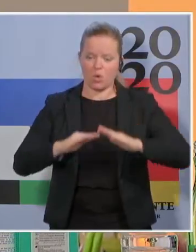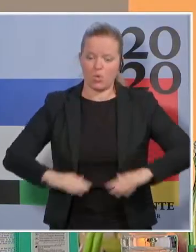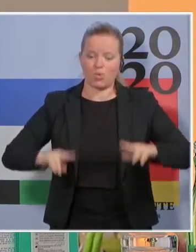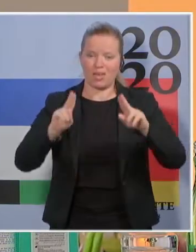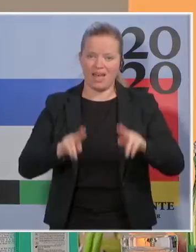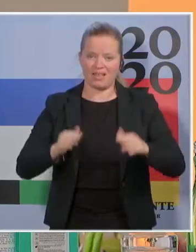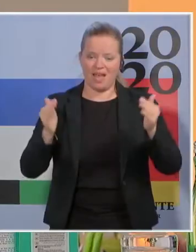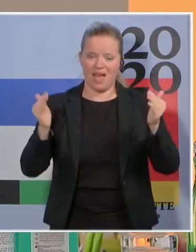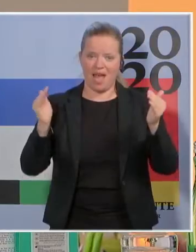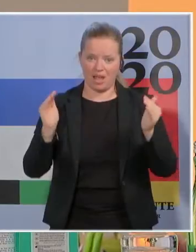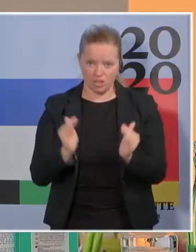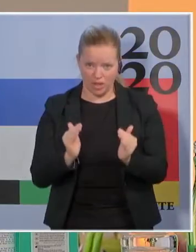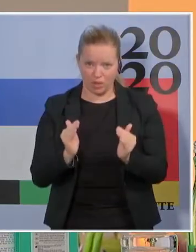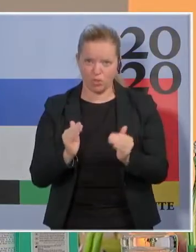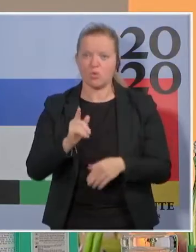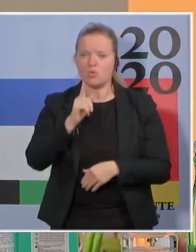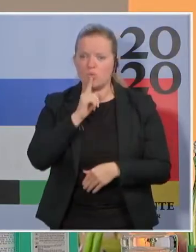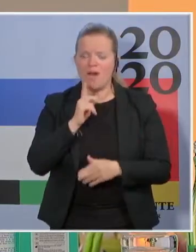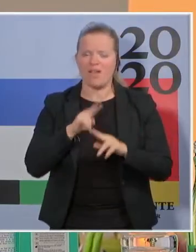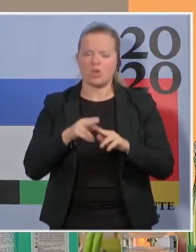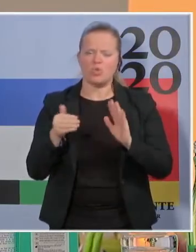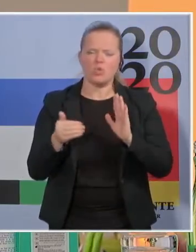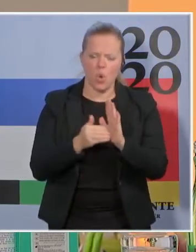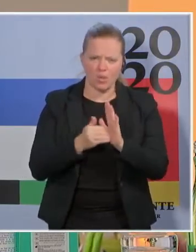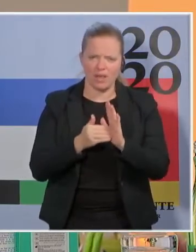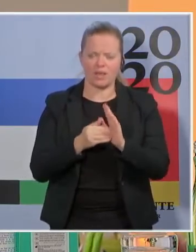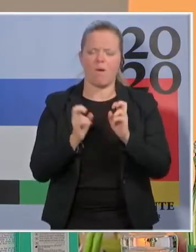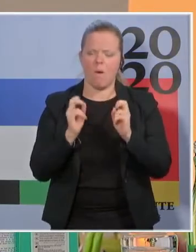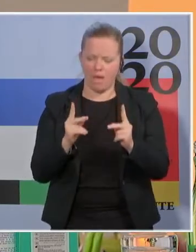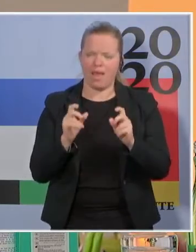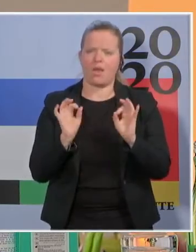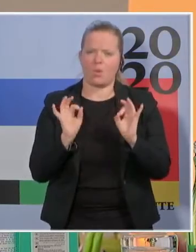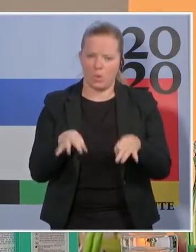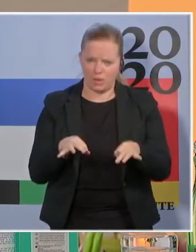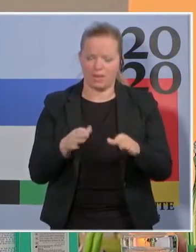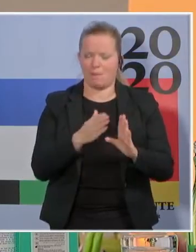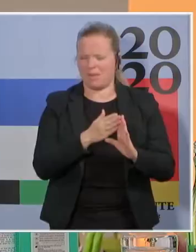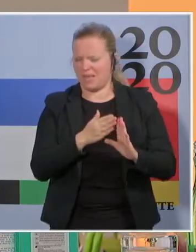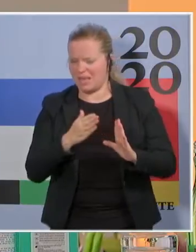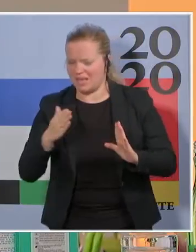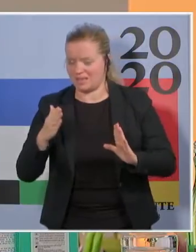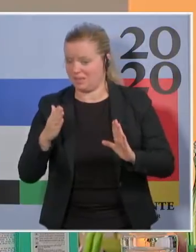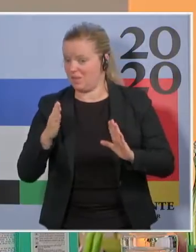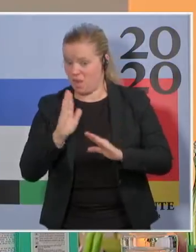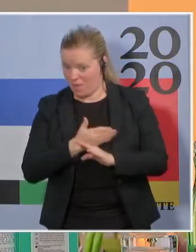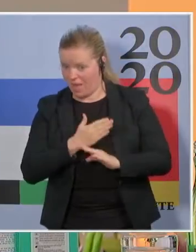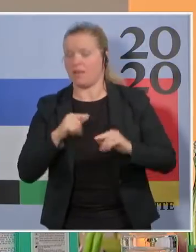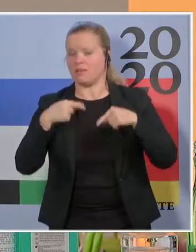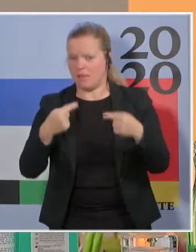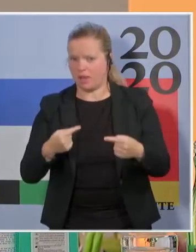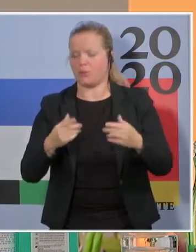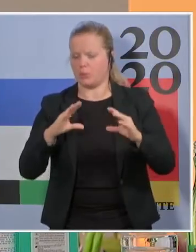Grundrechte nur so lange als unbedingt notwendig gelten dürfen, wie sie den besonderen Umständen